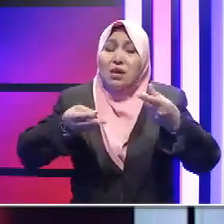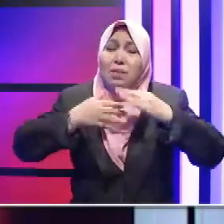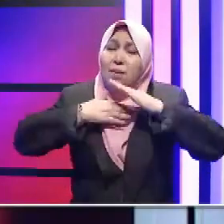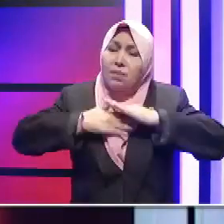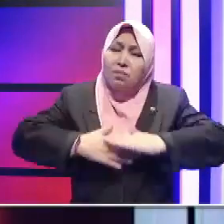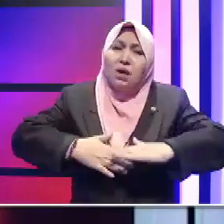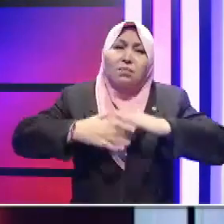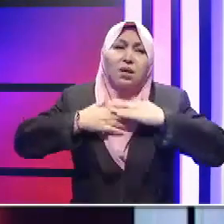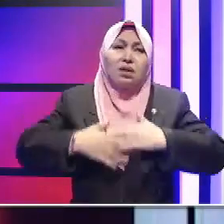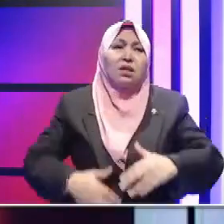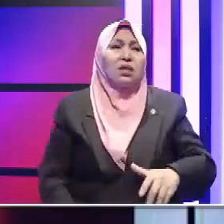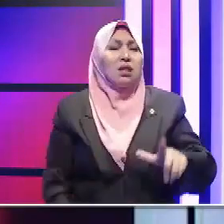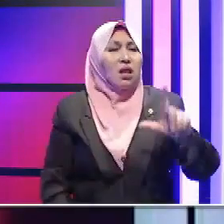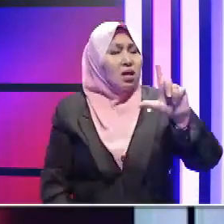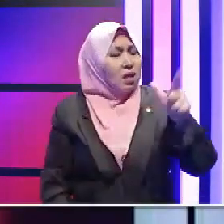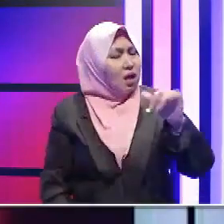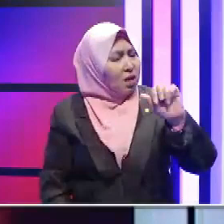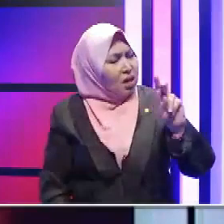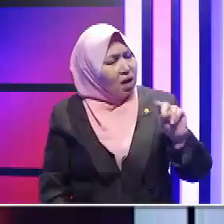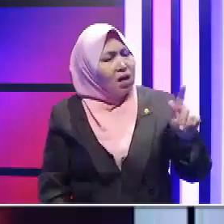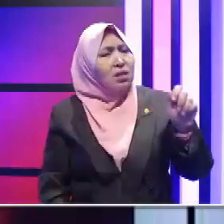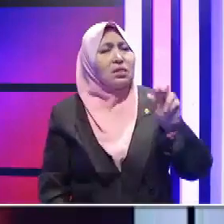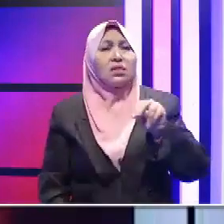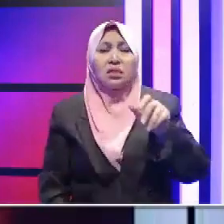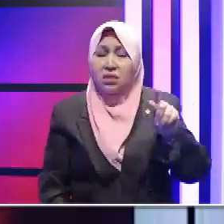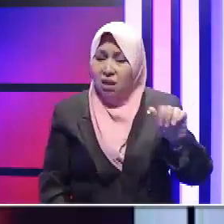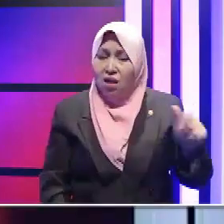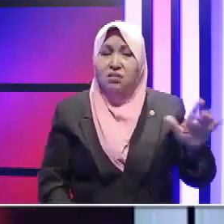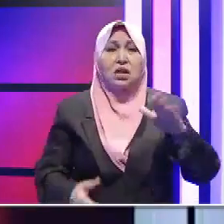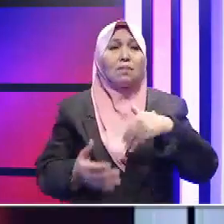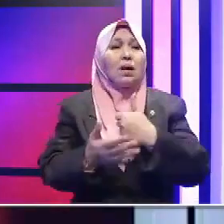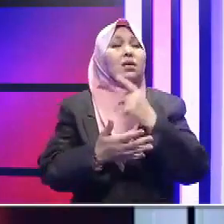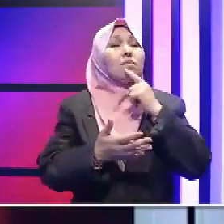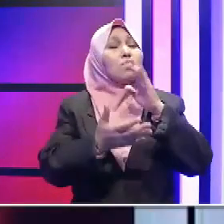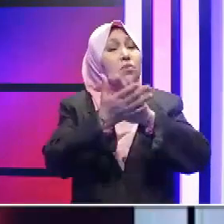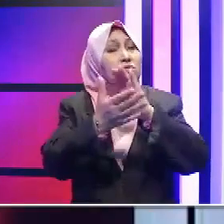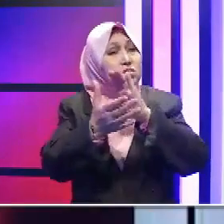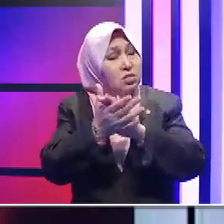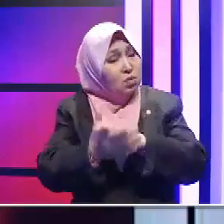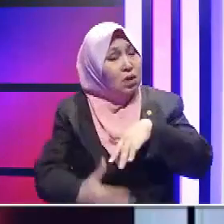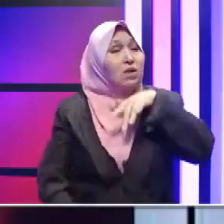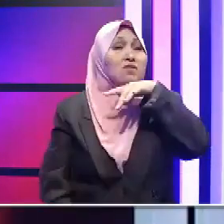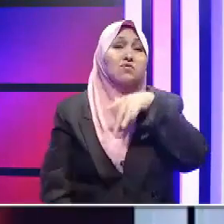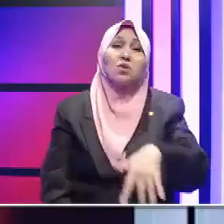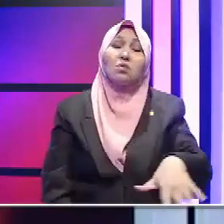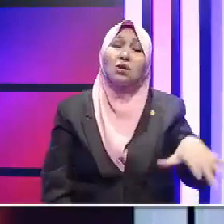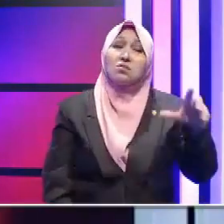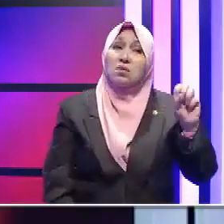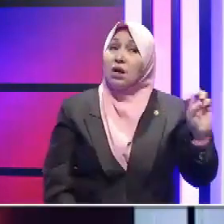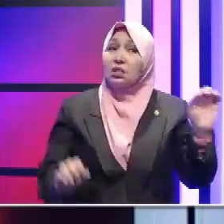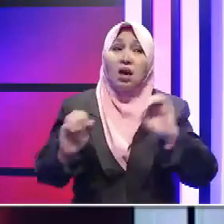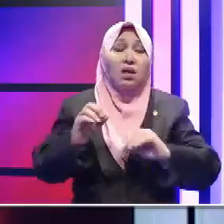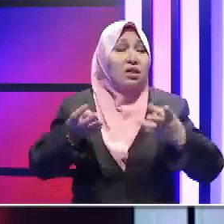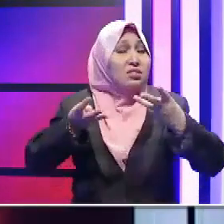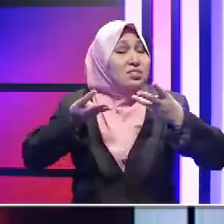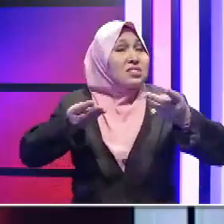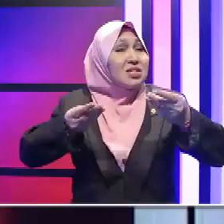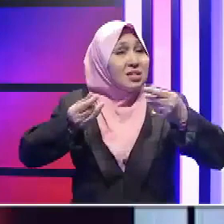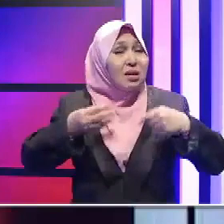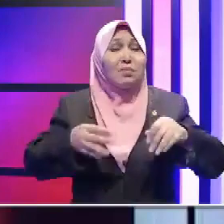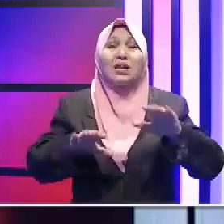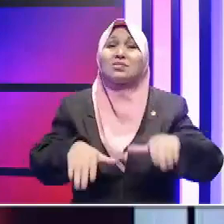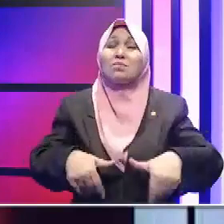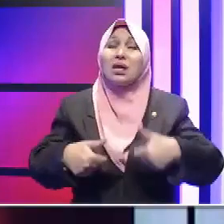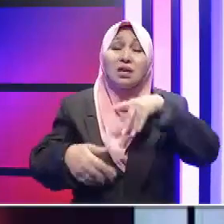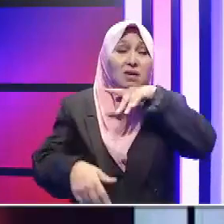jiwa ini adalah La ilaha illa Anta sehingga zikir tersebut dipuji oleh Rasulullah Shallallahu Alaihi Wasallam tidak ada zikir bayangkan macam